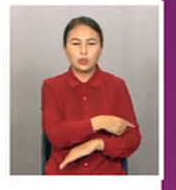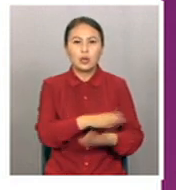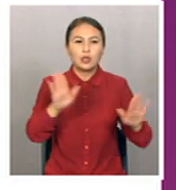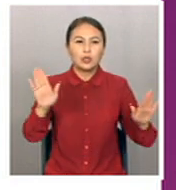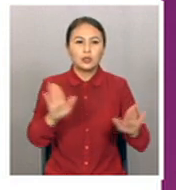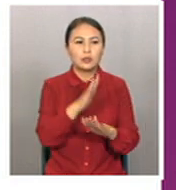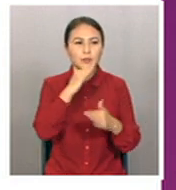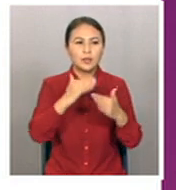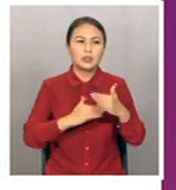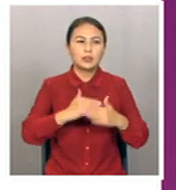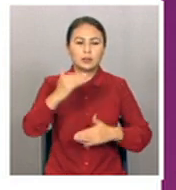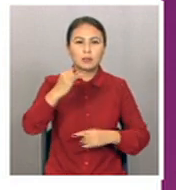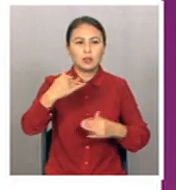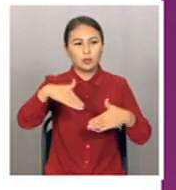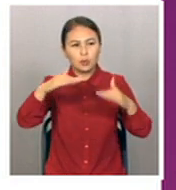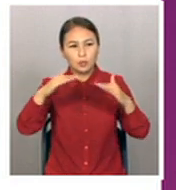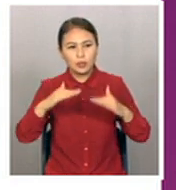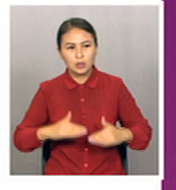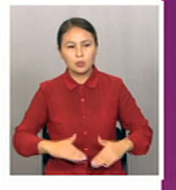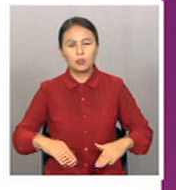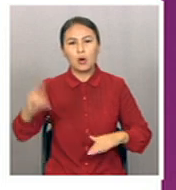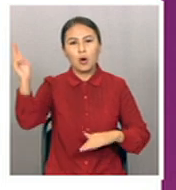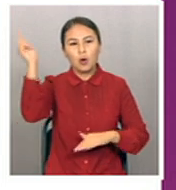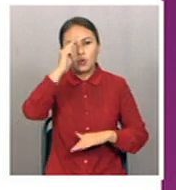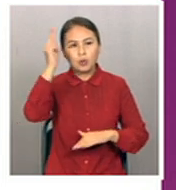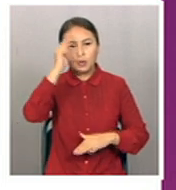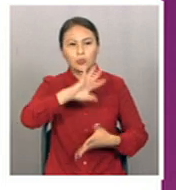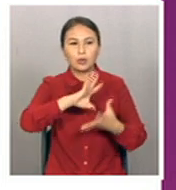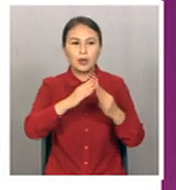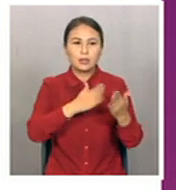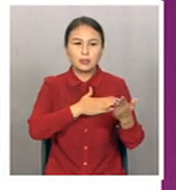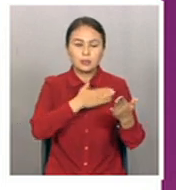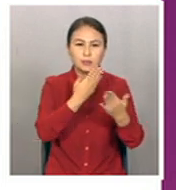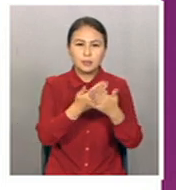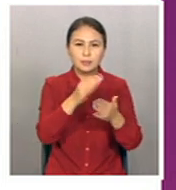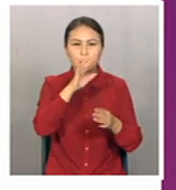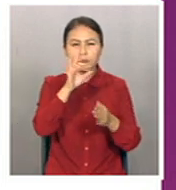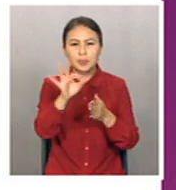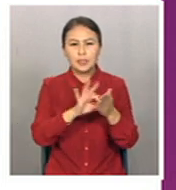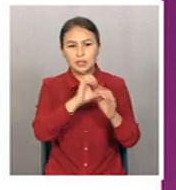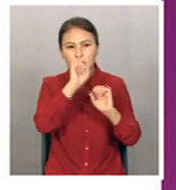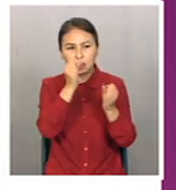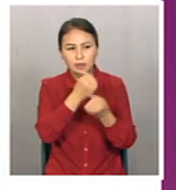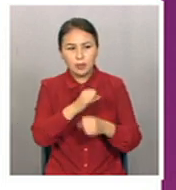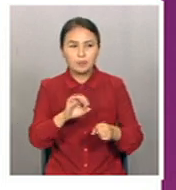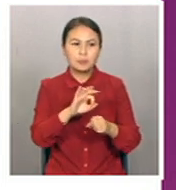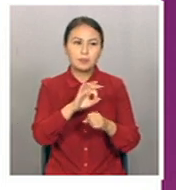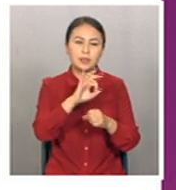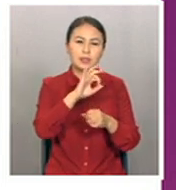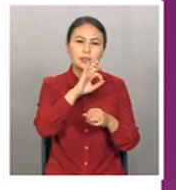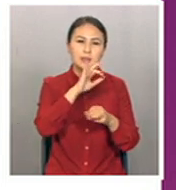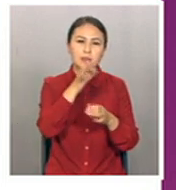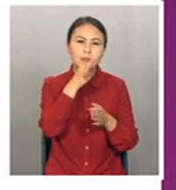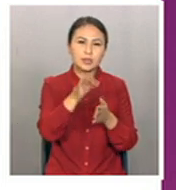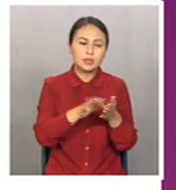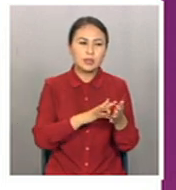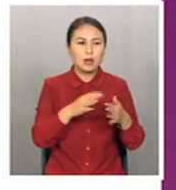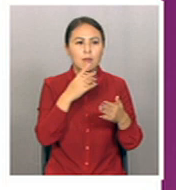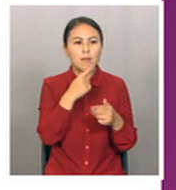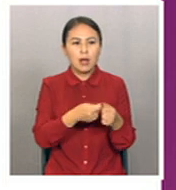күшінің, үннің биіктеуі мен төмендеуі, оқу қарқынның бірде жылдам, бірде